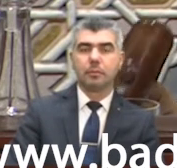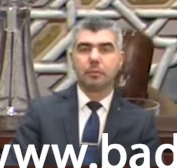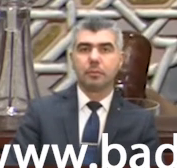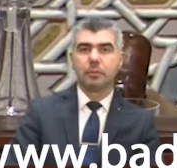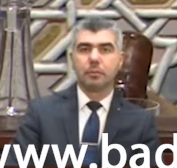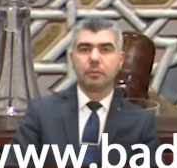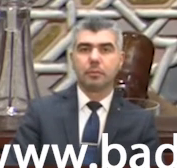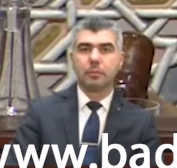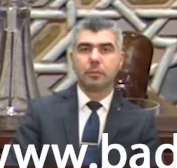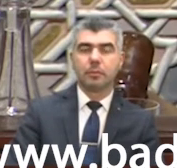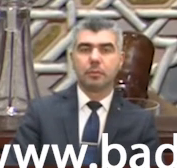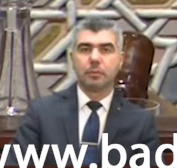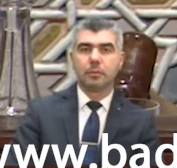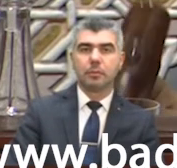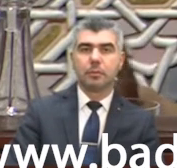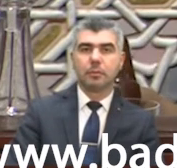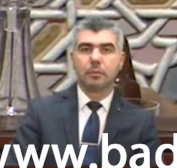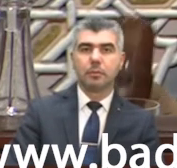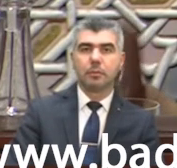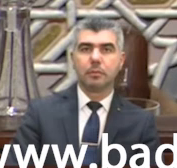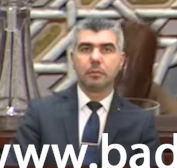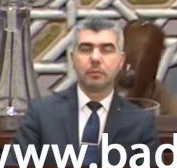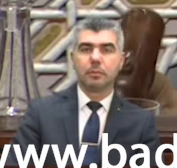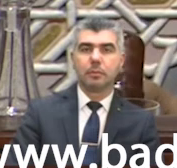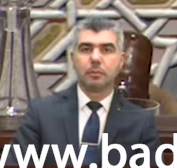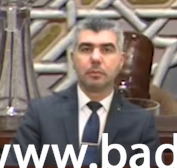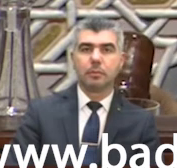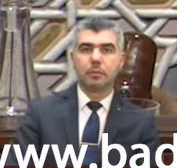رجاء السادة النواب، أعتقد